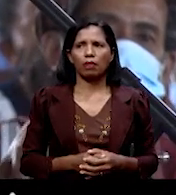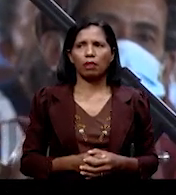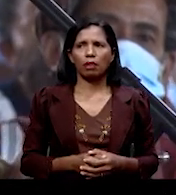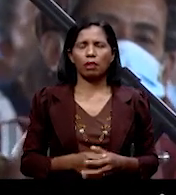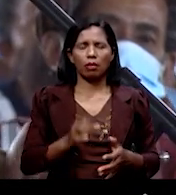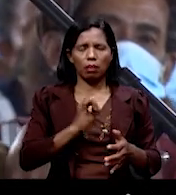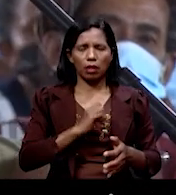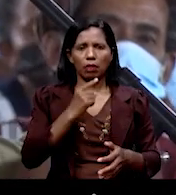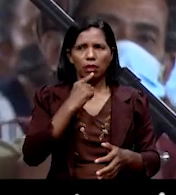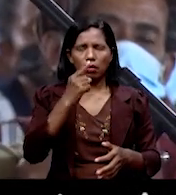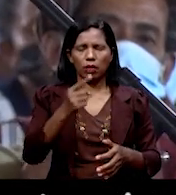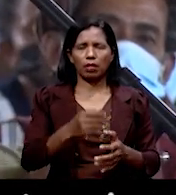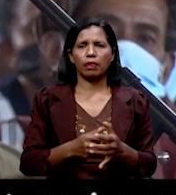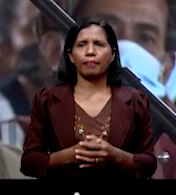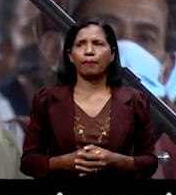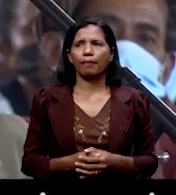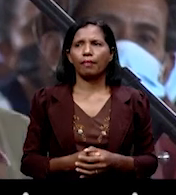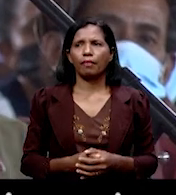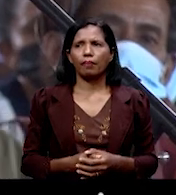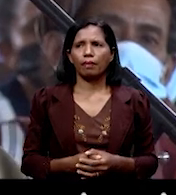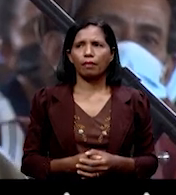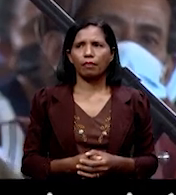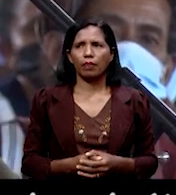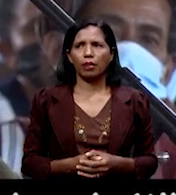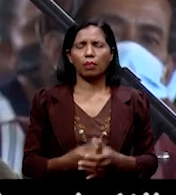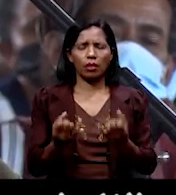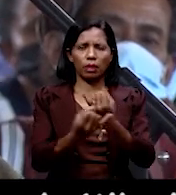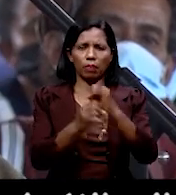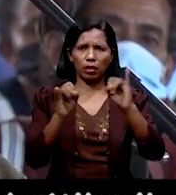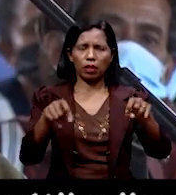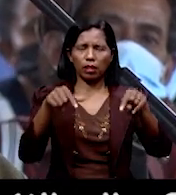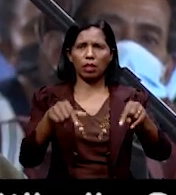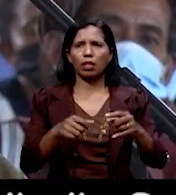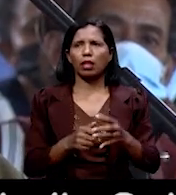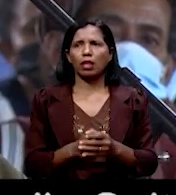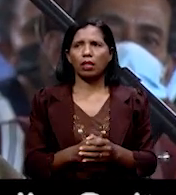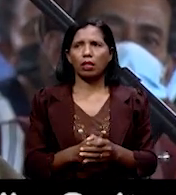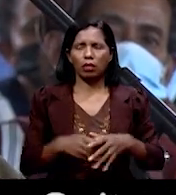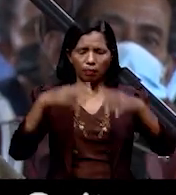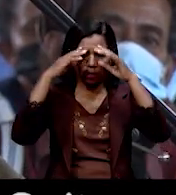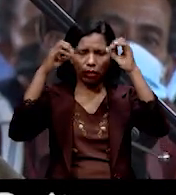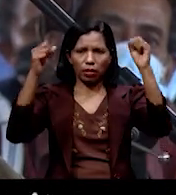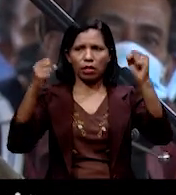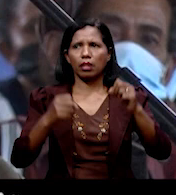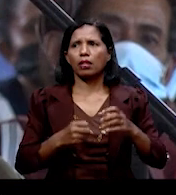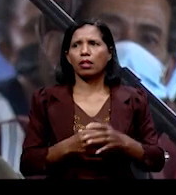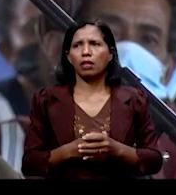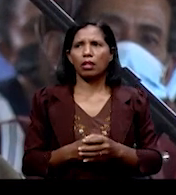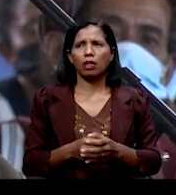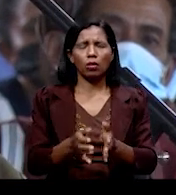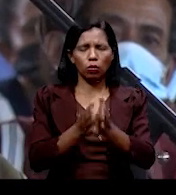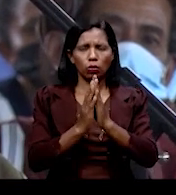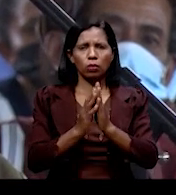dizer tamba independência e da nem Nai presidente, usuba malu koto